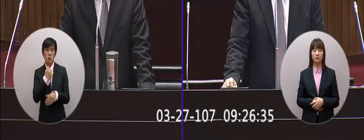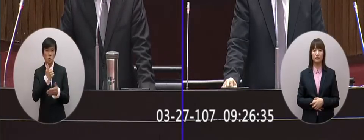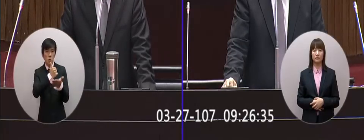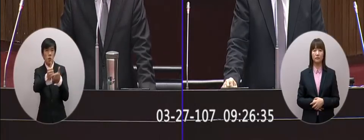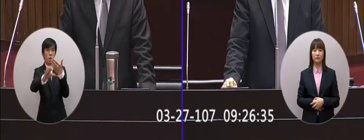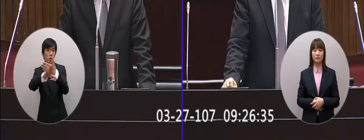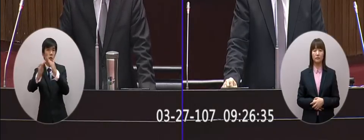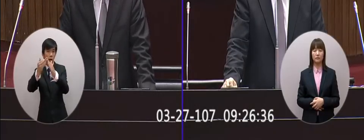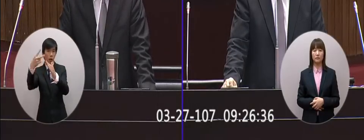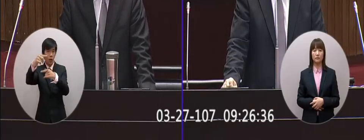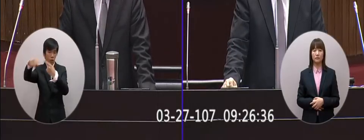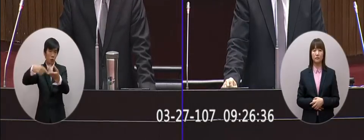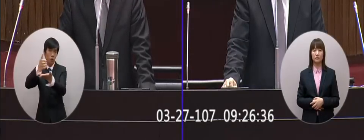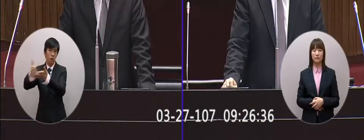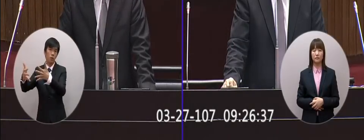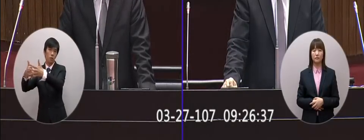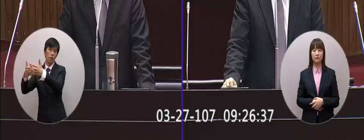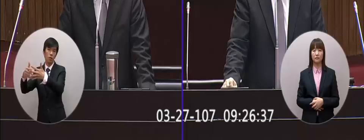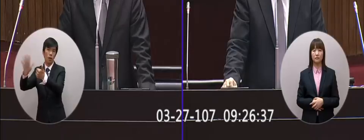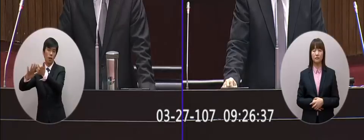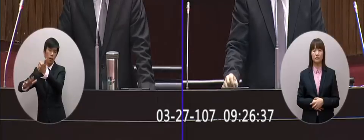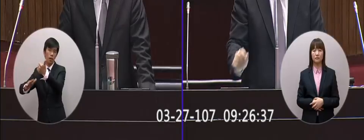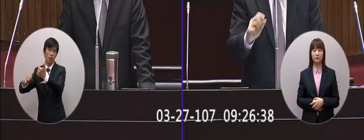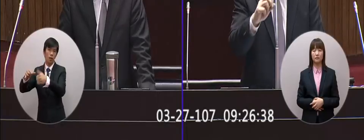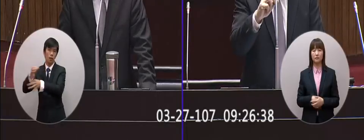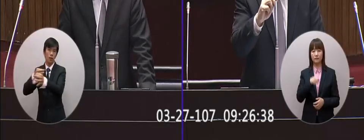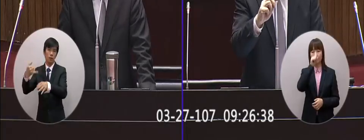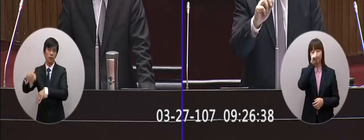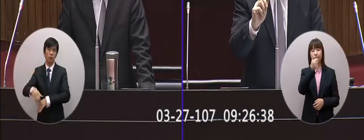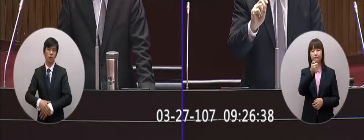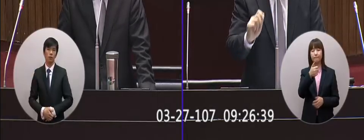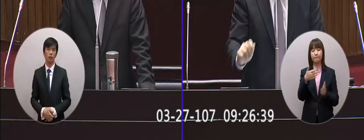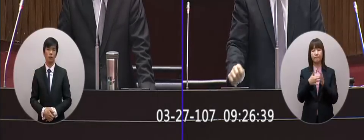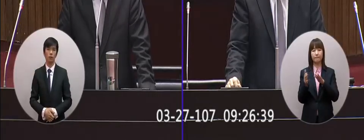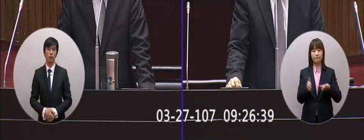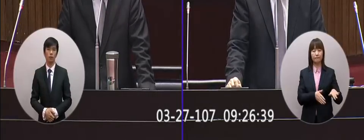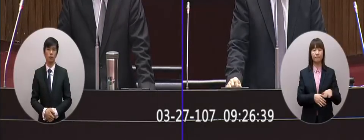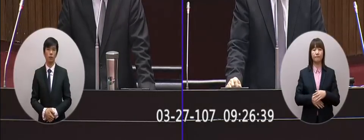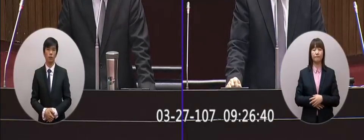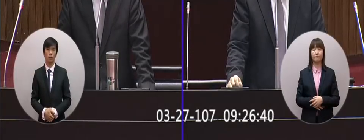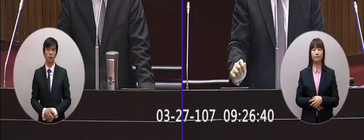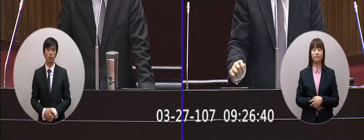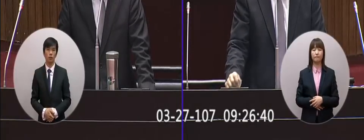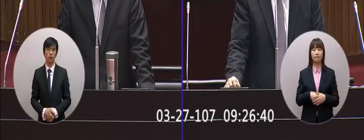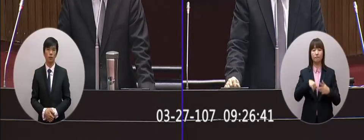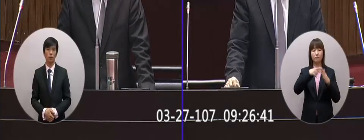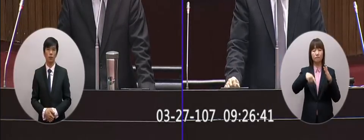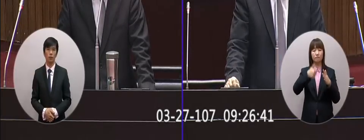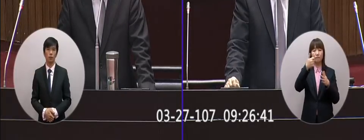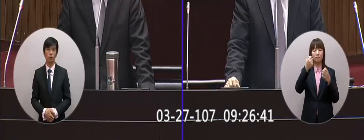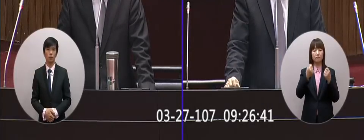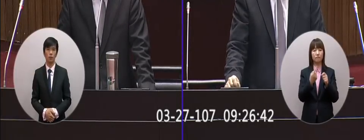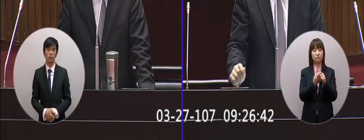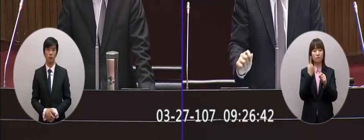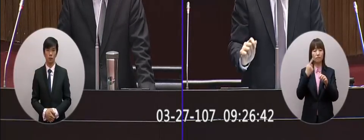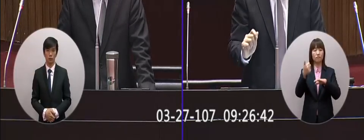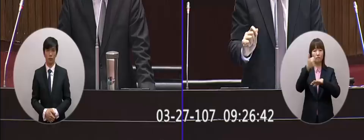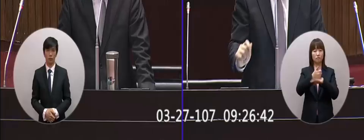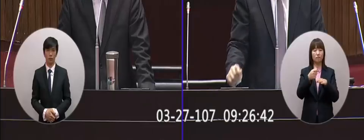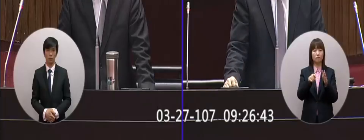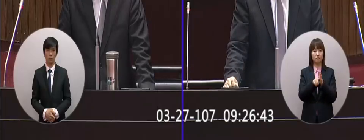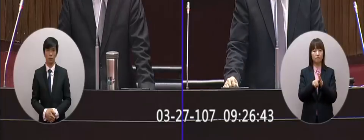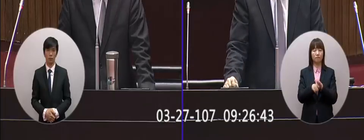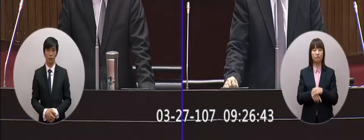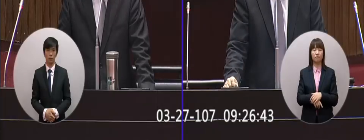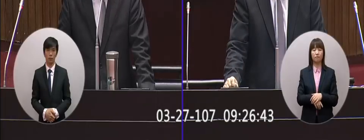往美国，对美国的经济产生重大影响。 好，谢谢。那再来是其实院长在去年上任之后的